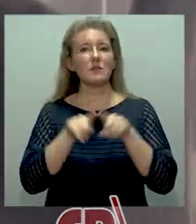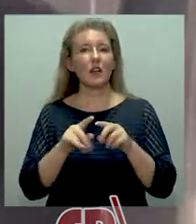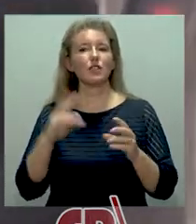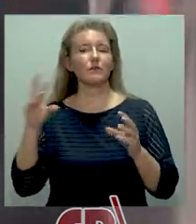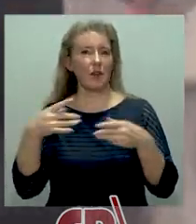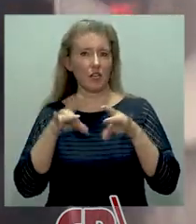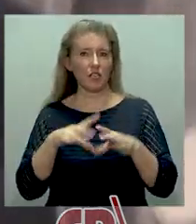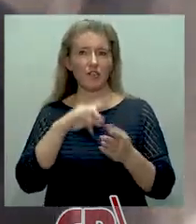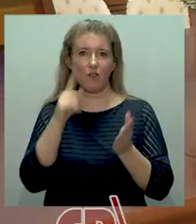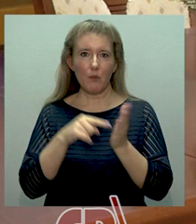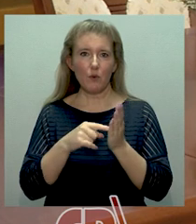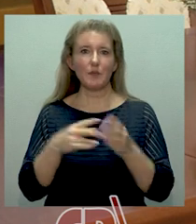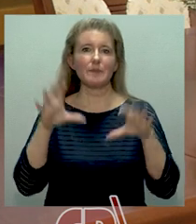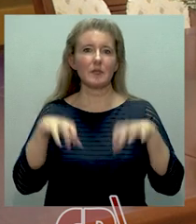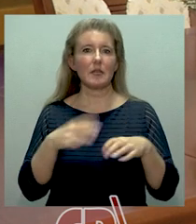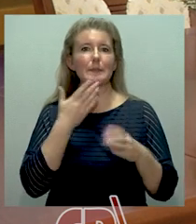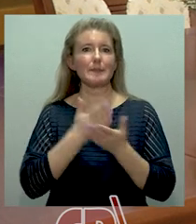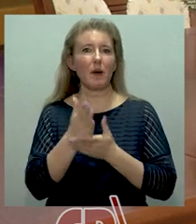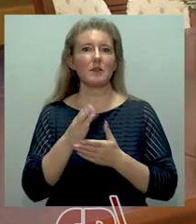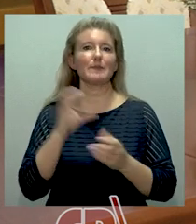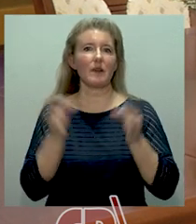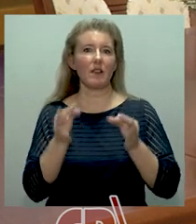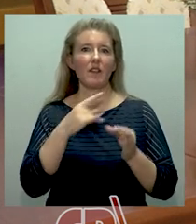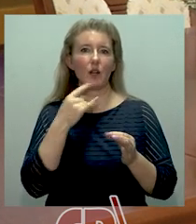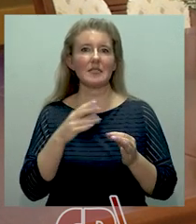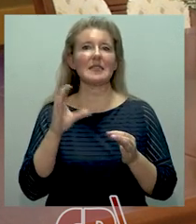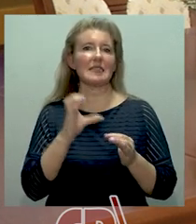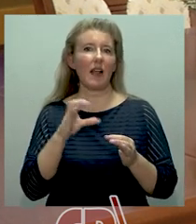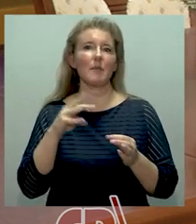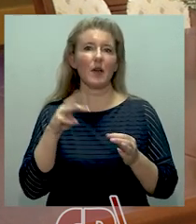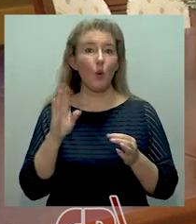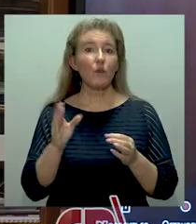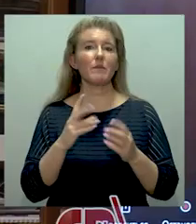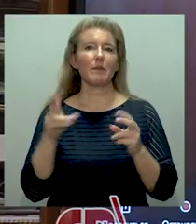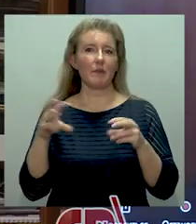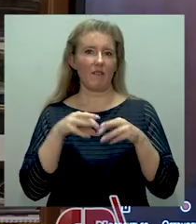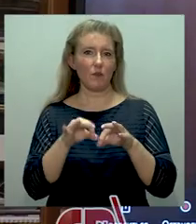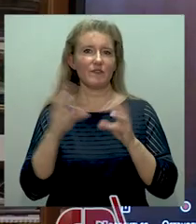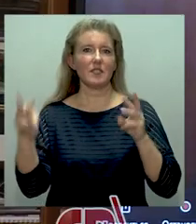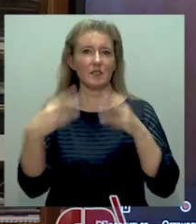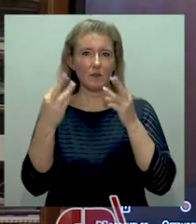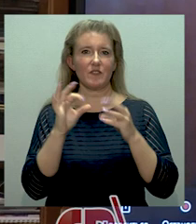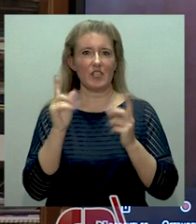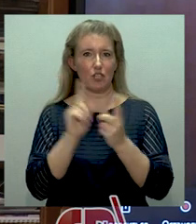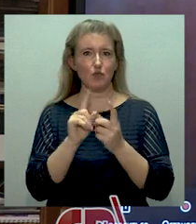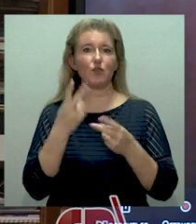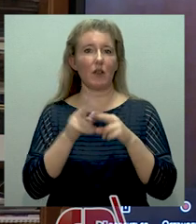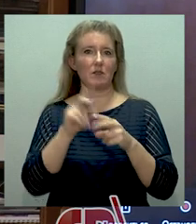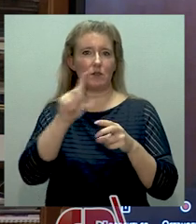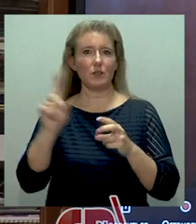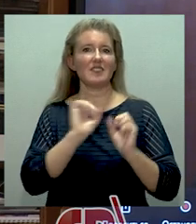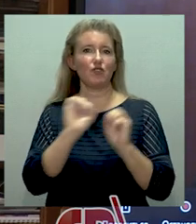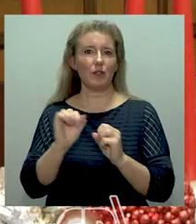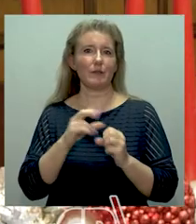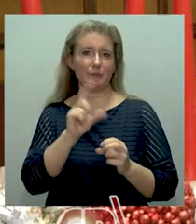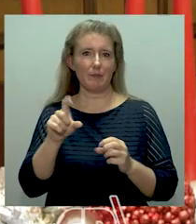подключиться к решению этого вопроса, председатель партии «Справедливая Россия» Сергей Миронов провел онлайн-встречу с представителями, которые защищают права